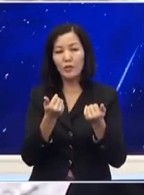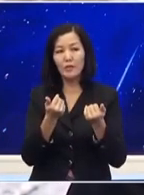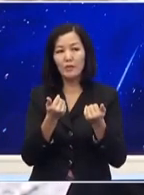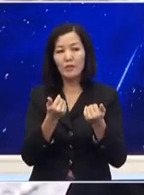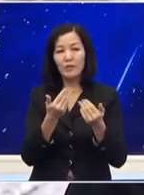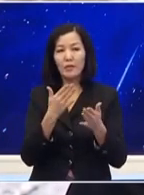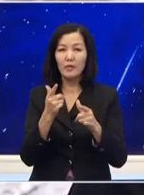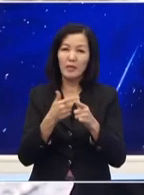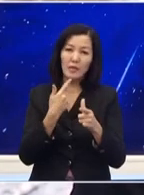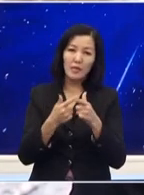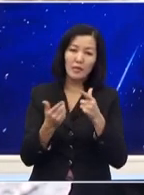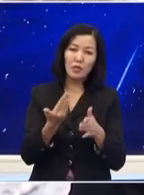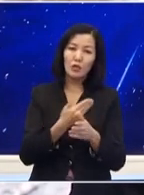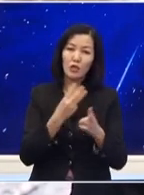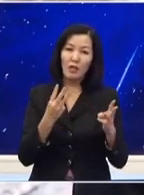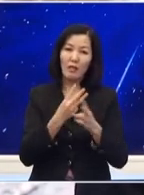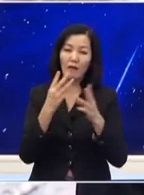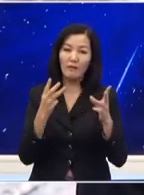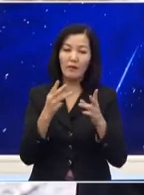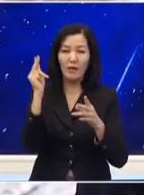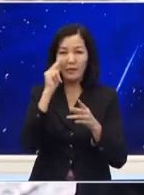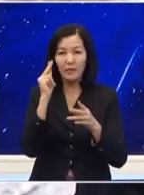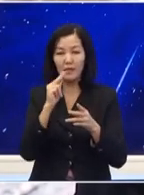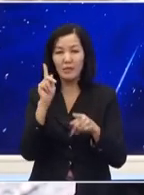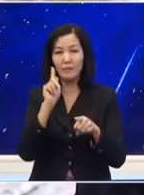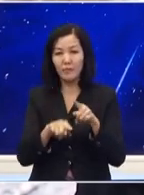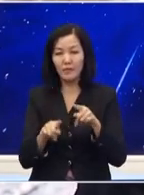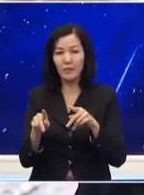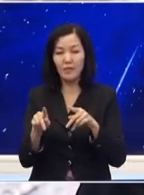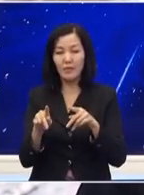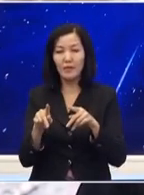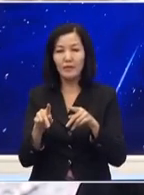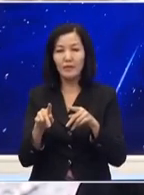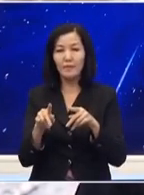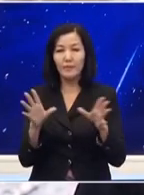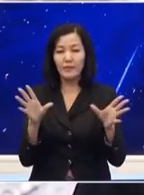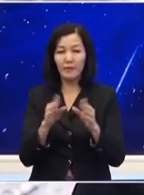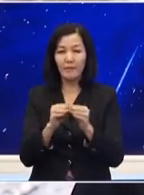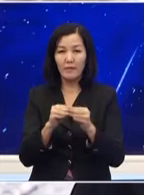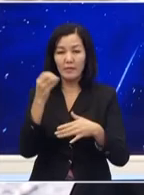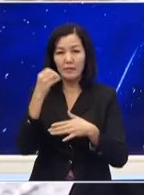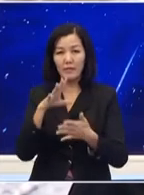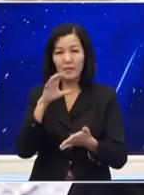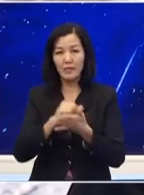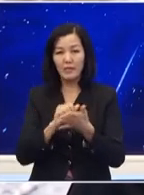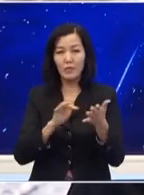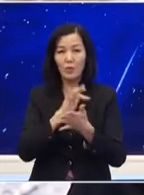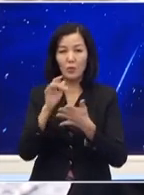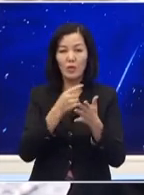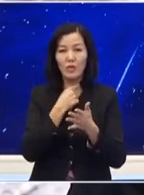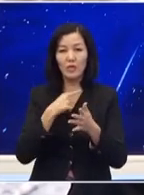или у него есть желание отучиться краткосрочные курсы. У нас совместно с Центром занятости города